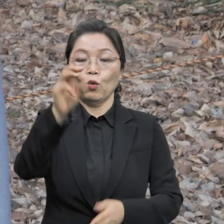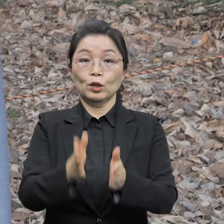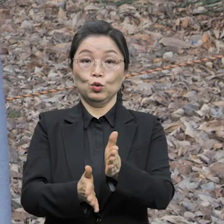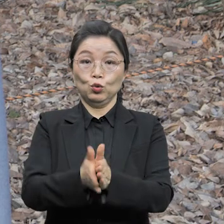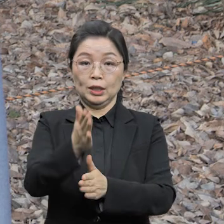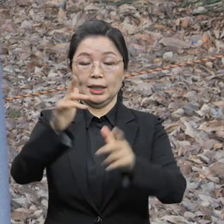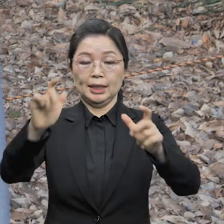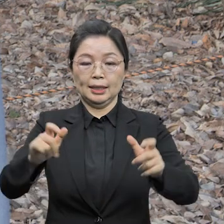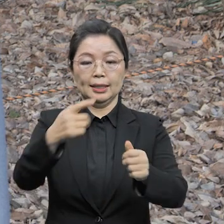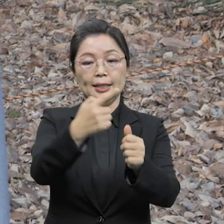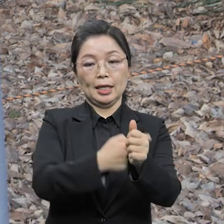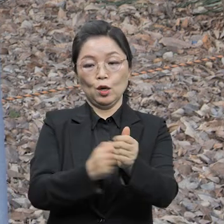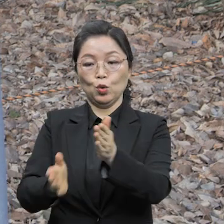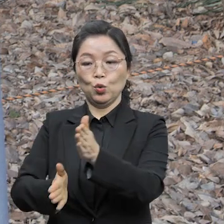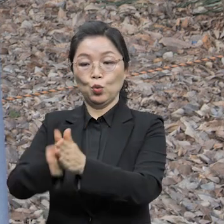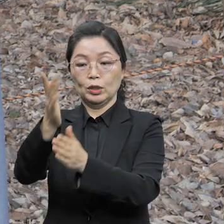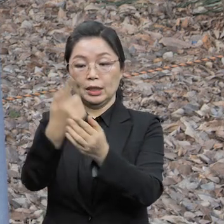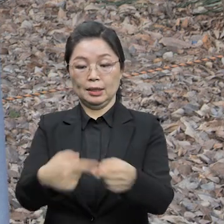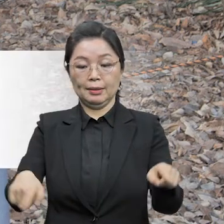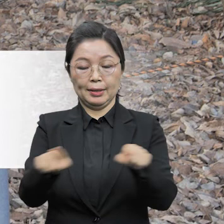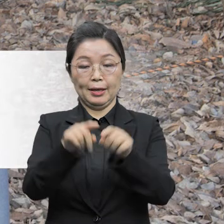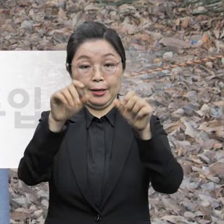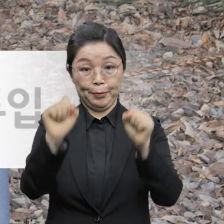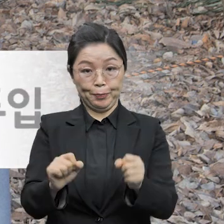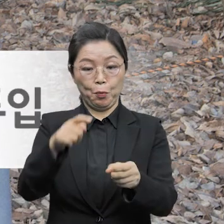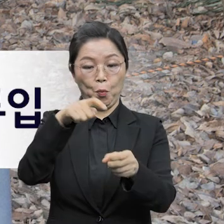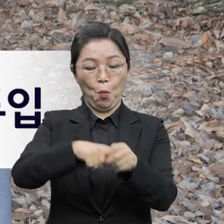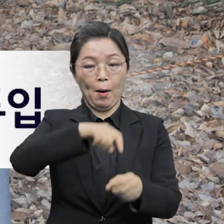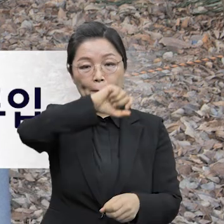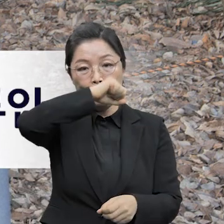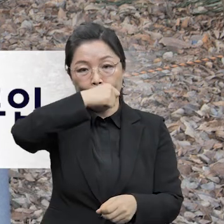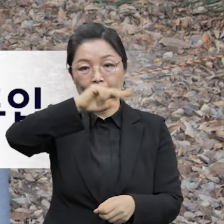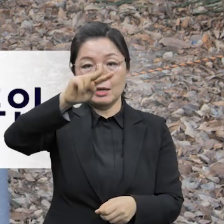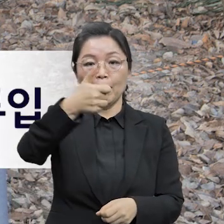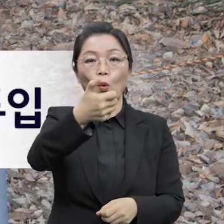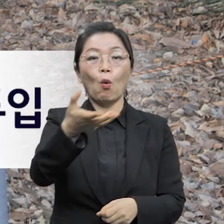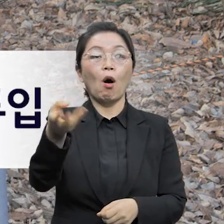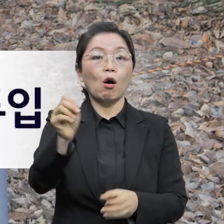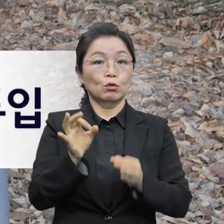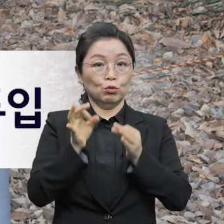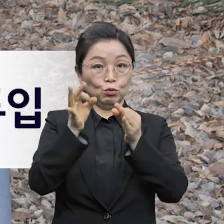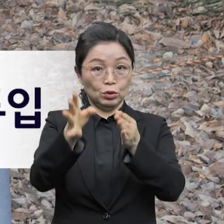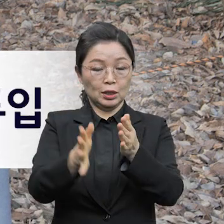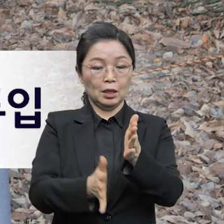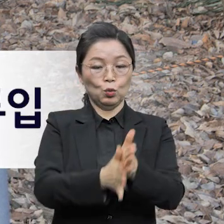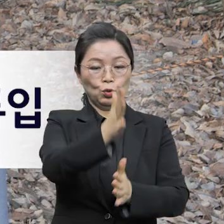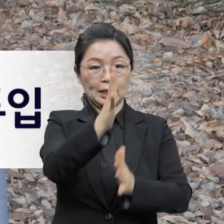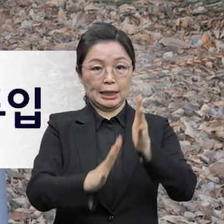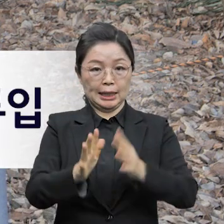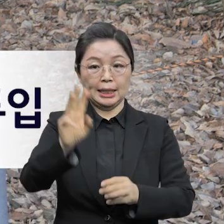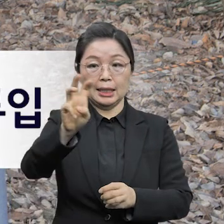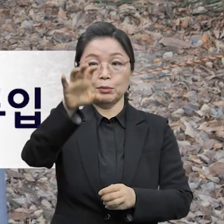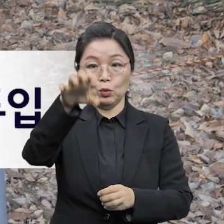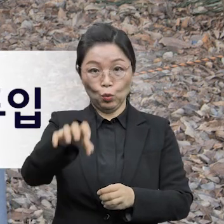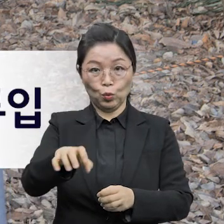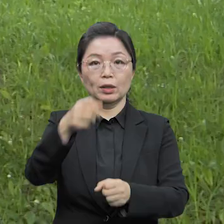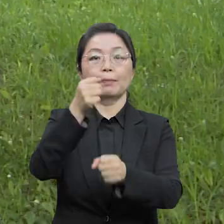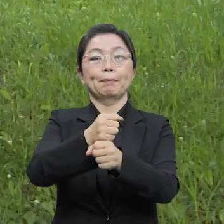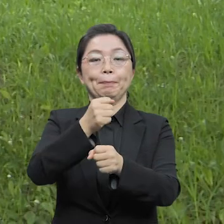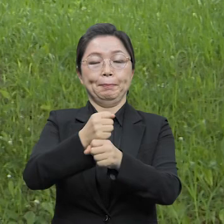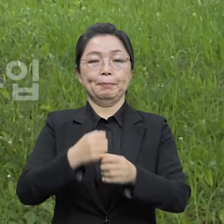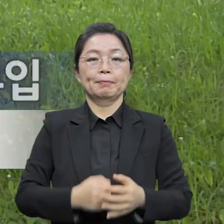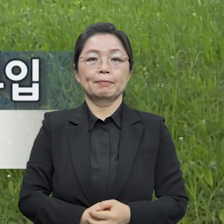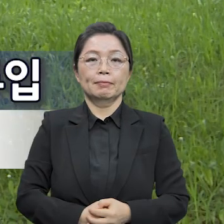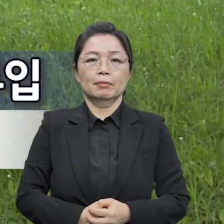광주시가 자연이 공존하는 도시를 만들기 위해 총 예산이 105억 원을 투입해 도시숲 30 곳을 조성합니다